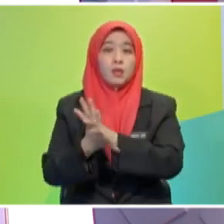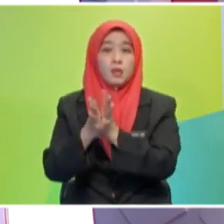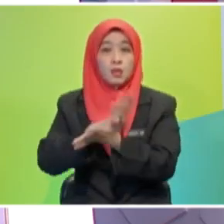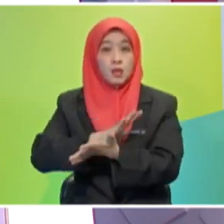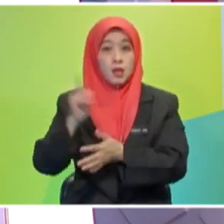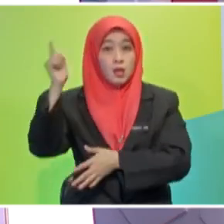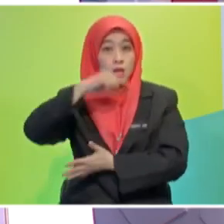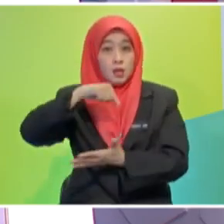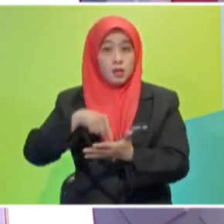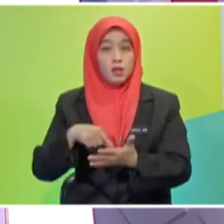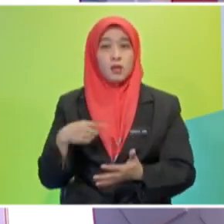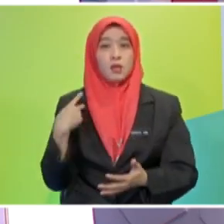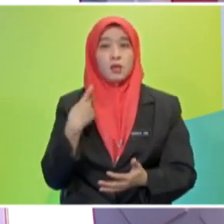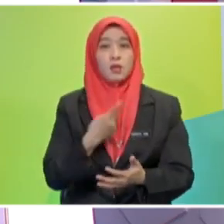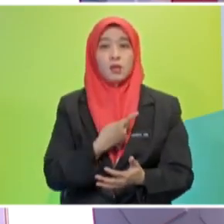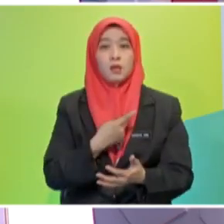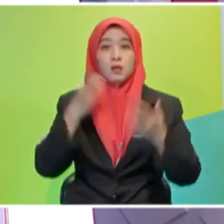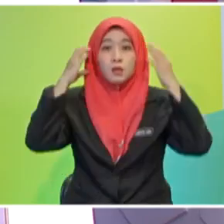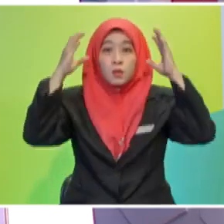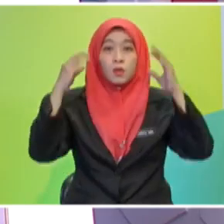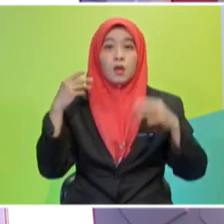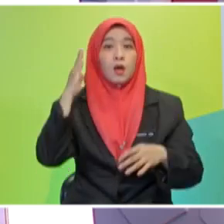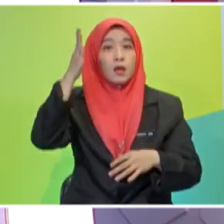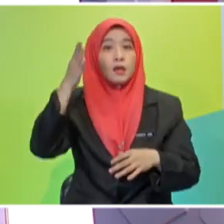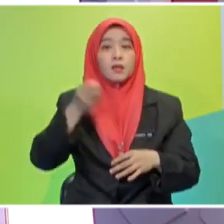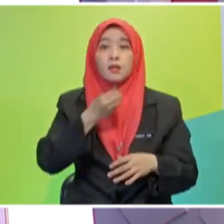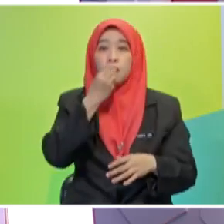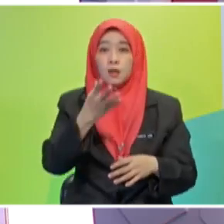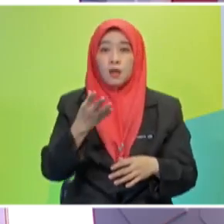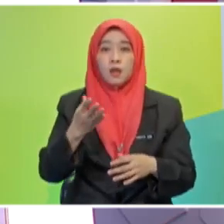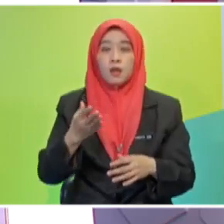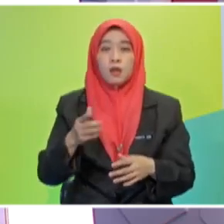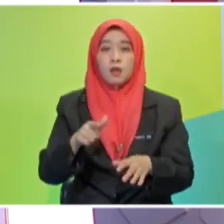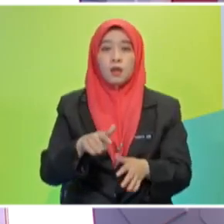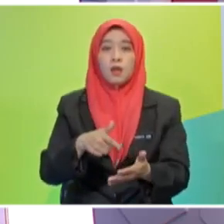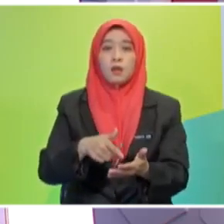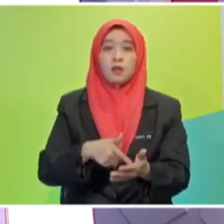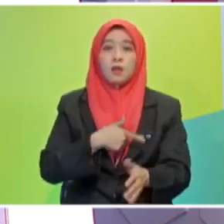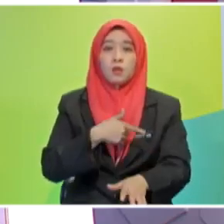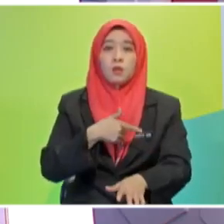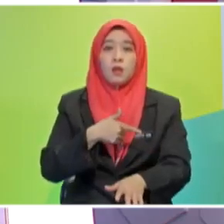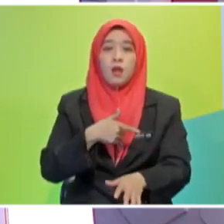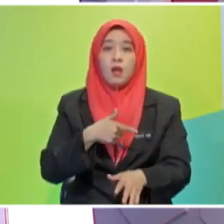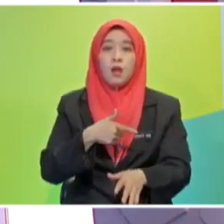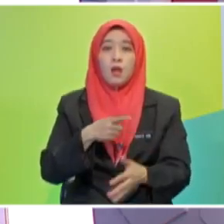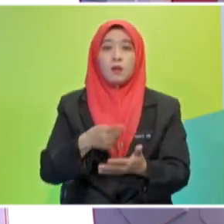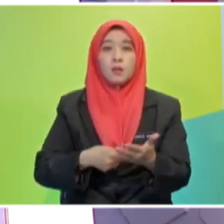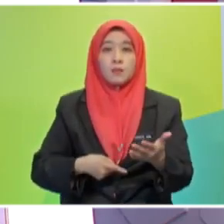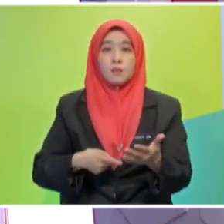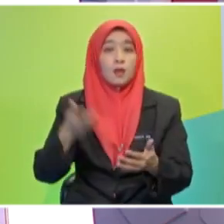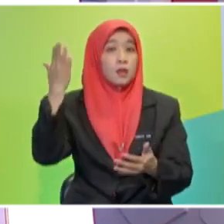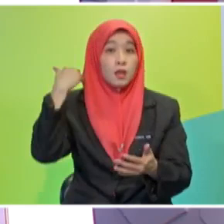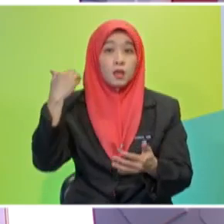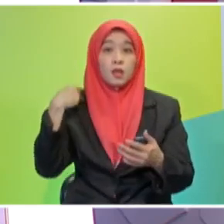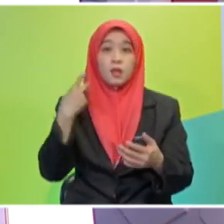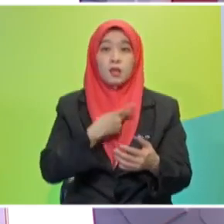akan terangkan lebih lanjut mengenai setiap komponen tu. Tadi kita ada plug 3 pin dan sebagainya lah. Jadi